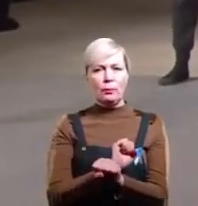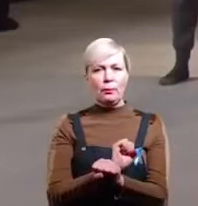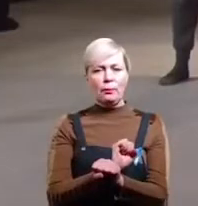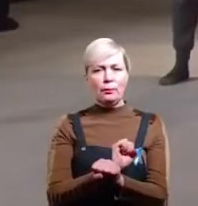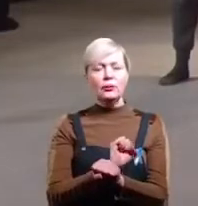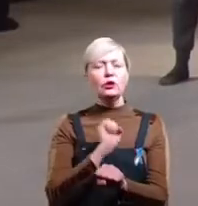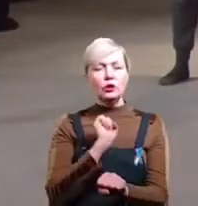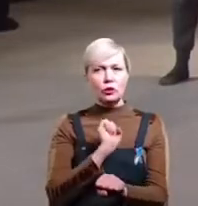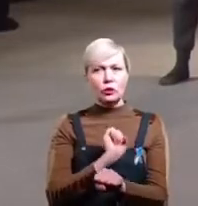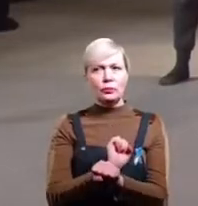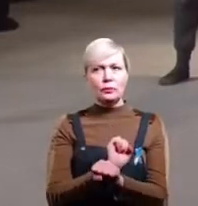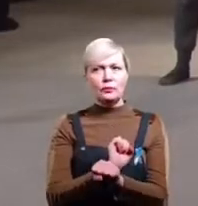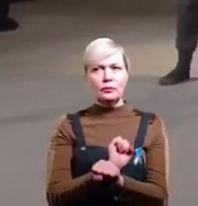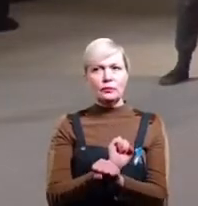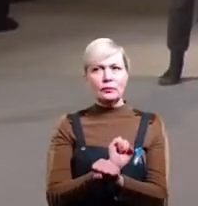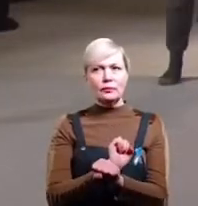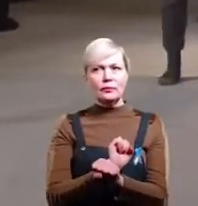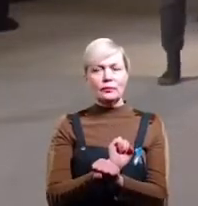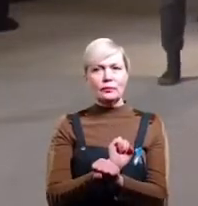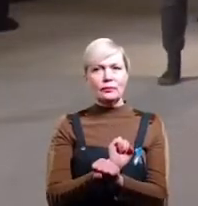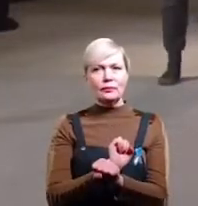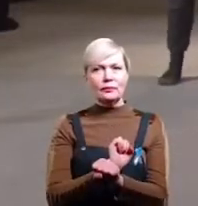Стоп.